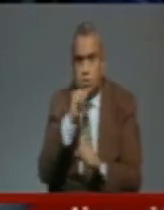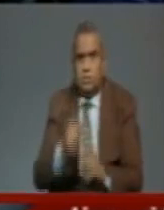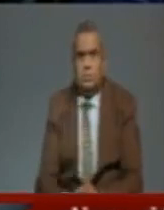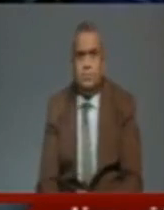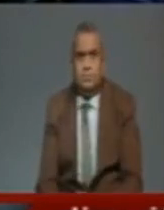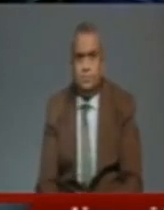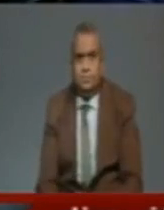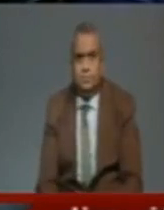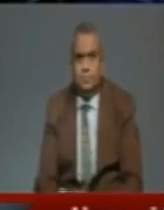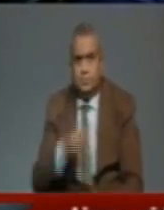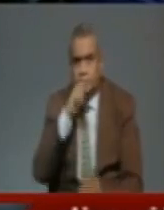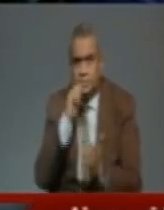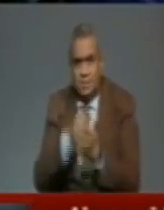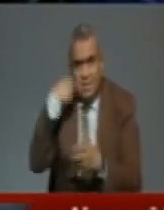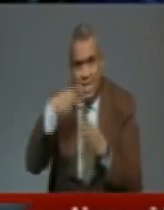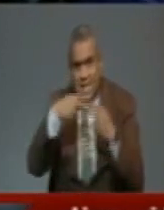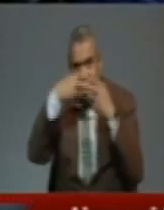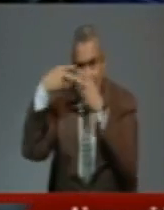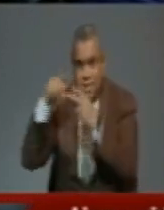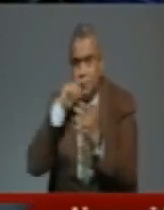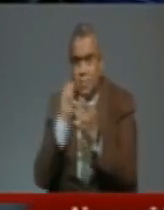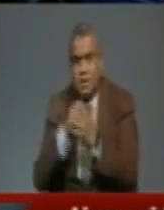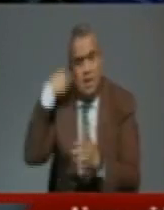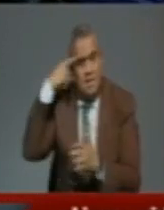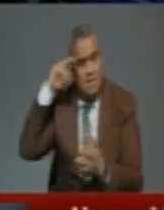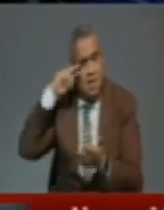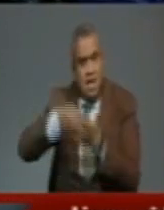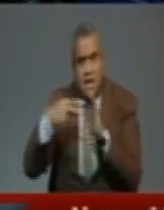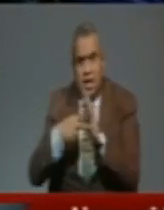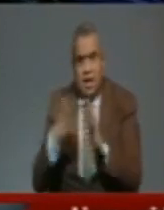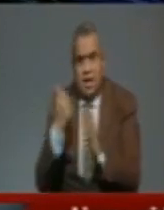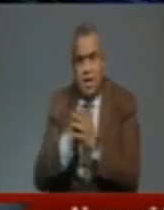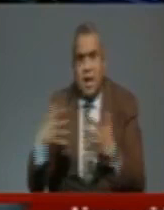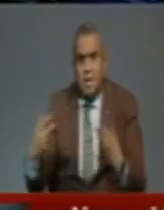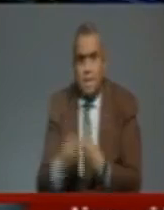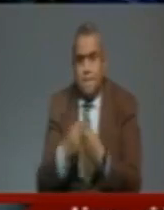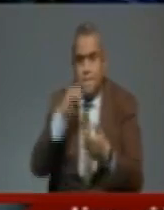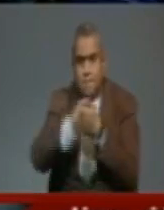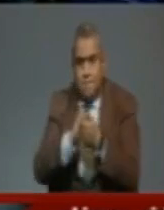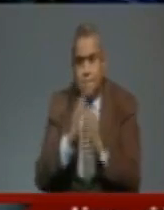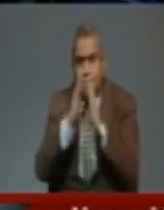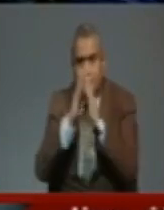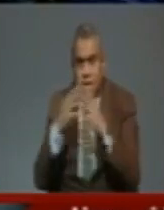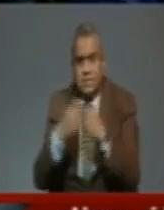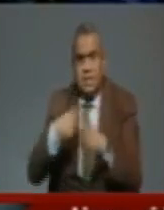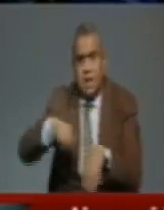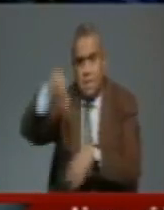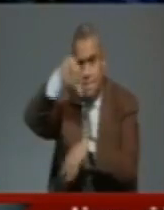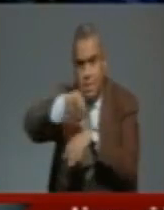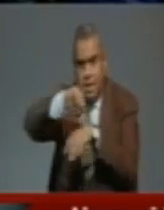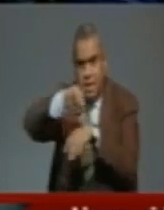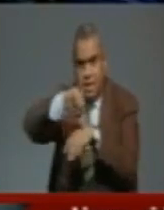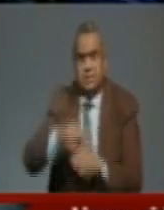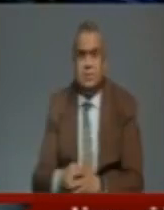مش هقول حلمنا لكن اللي هو الفكره بتاعه تحويل مصر الى مركز